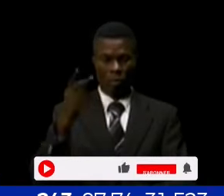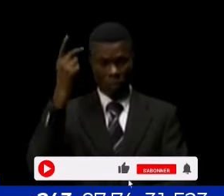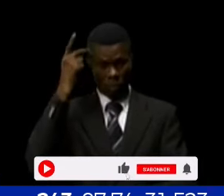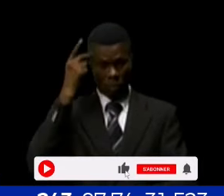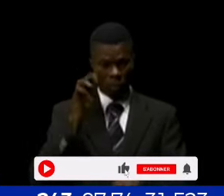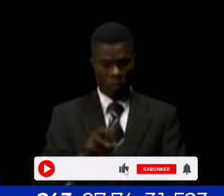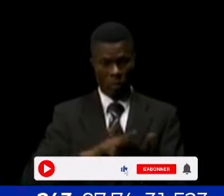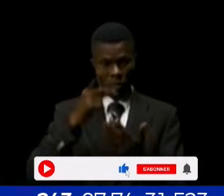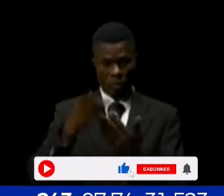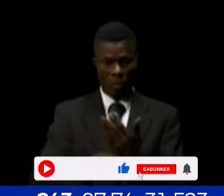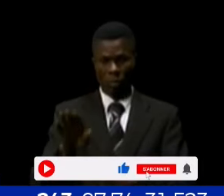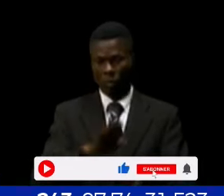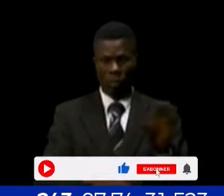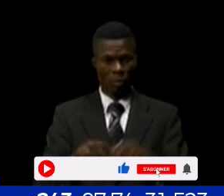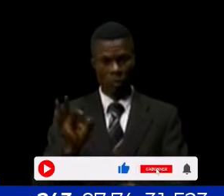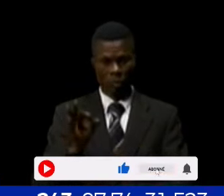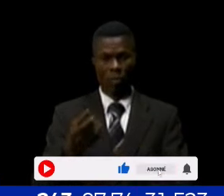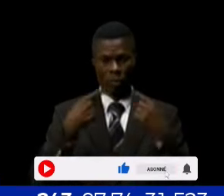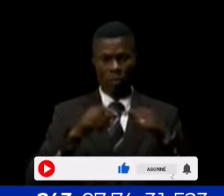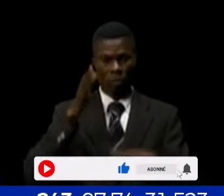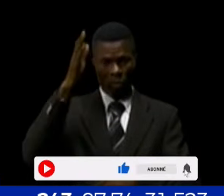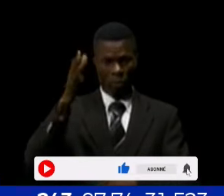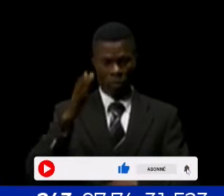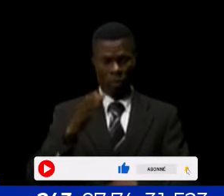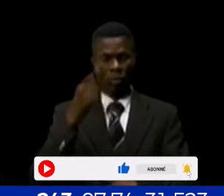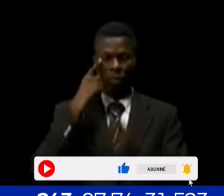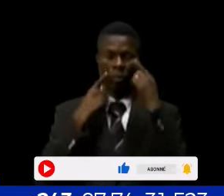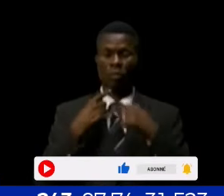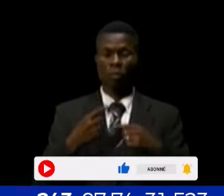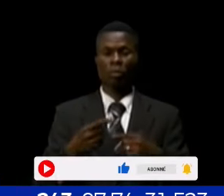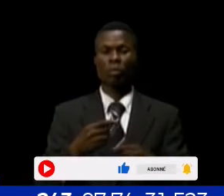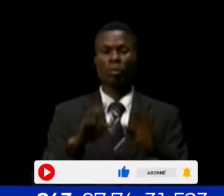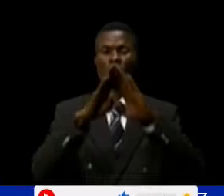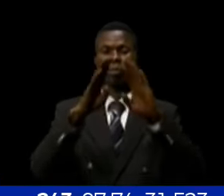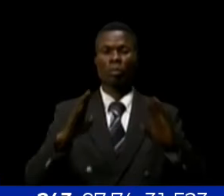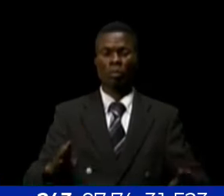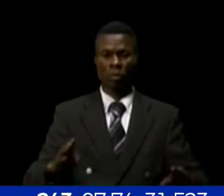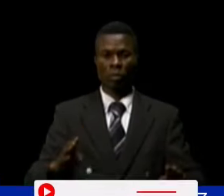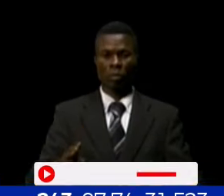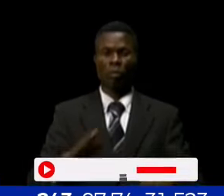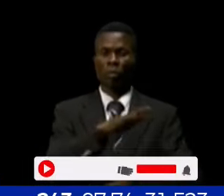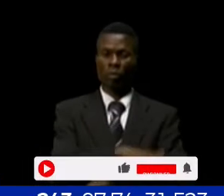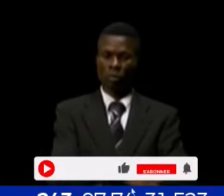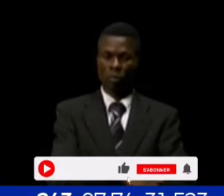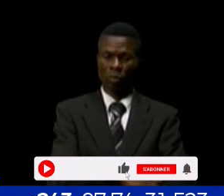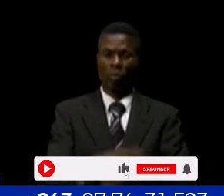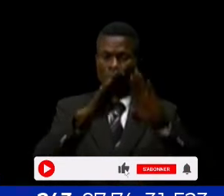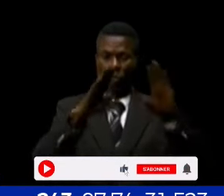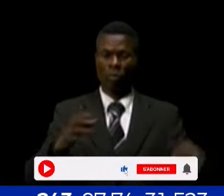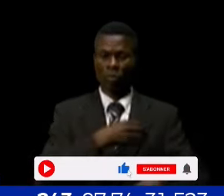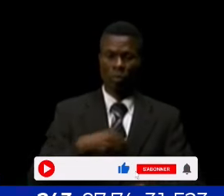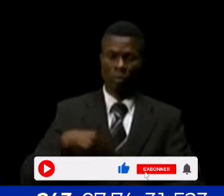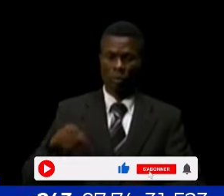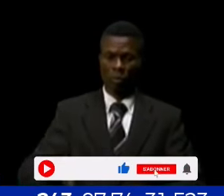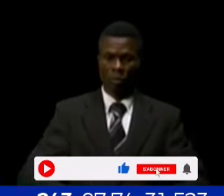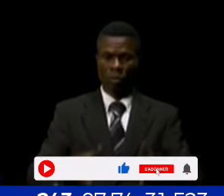attendant le programme officiel des obsèques, un recueillement aura lieu tous les soirs au domicile de la défunte, 6